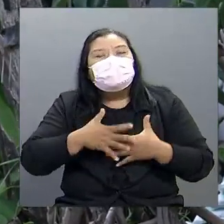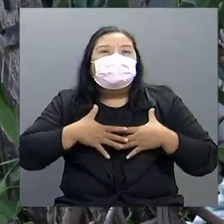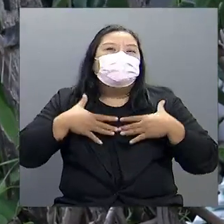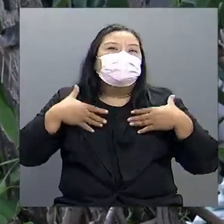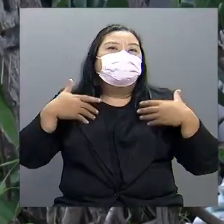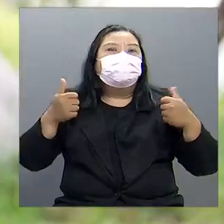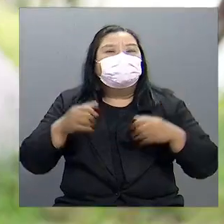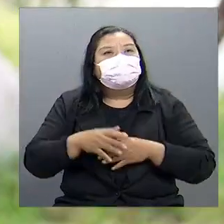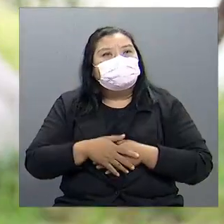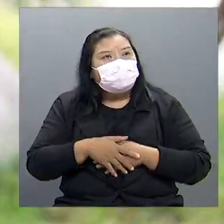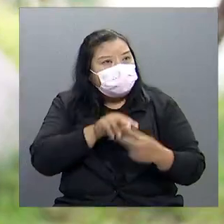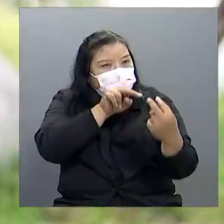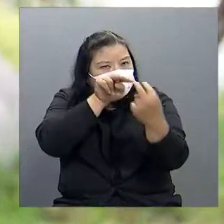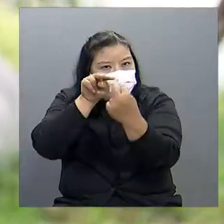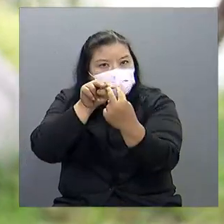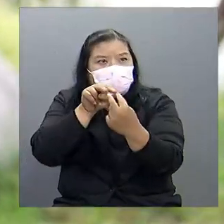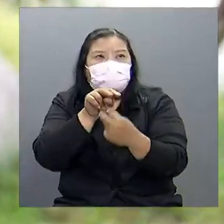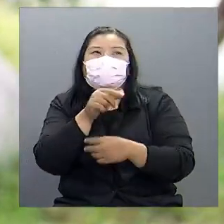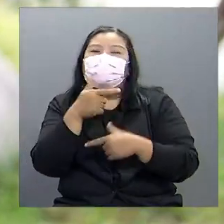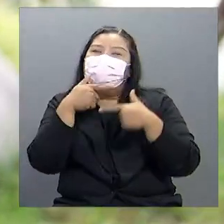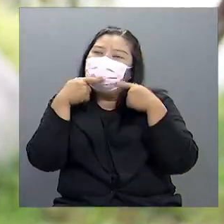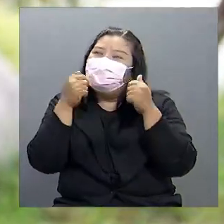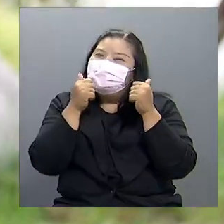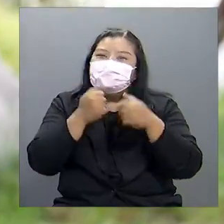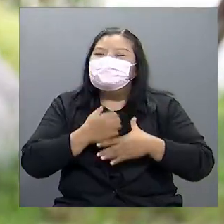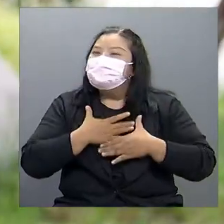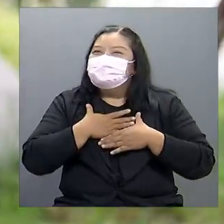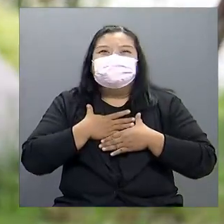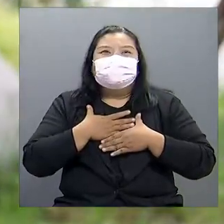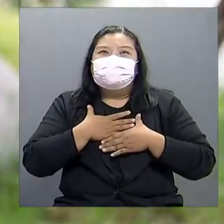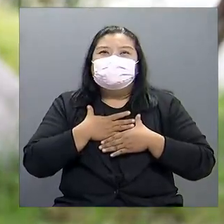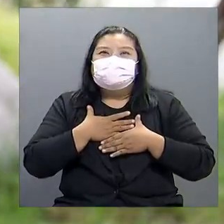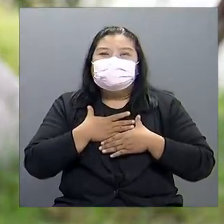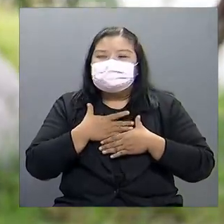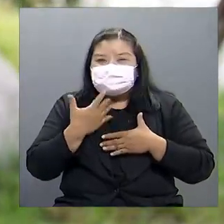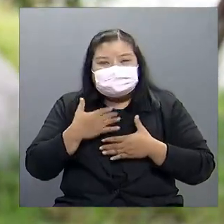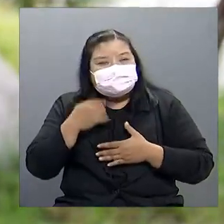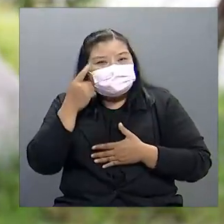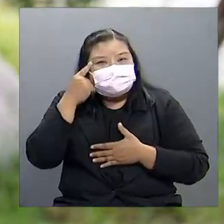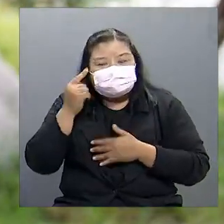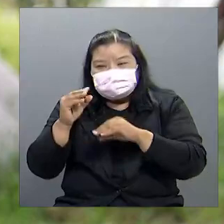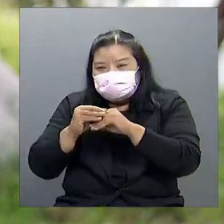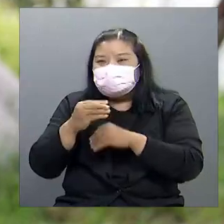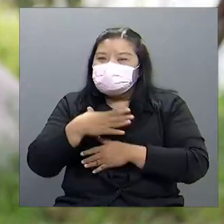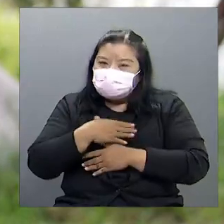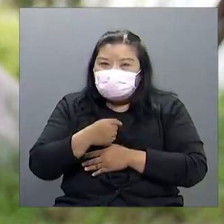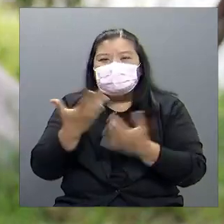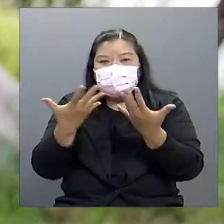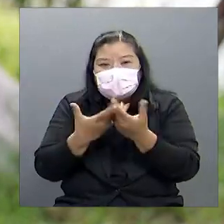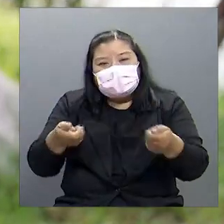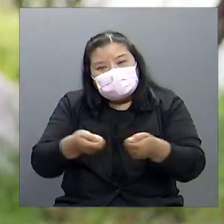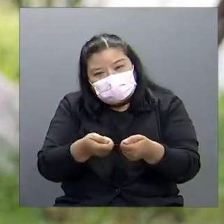รอยยิ้มของเขาแล้วก็มีความสุขและความสุขอย่างคือเราได้จัดวางและได้ตกมาถึงเราได้ตัดเจ้าได้ทำสวน